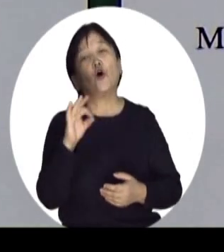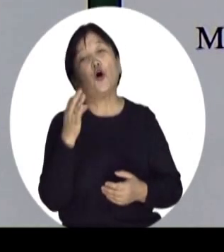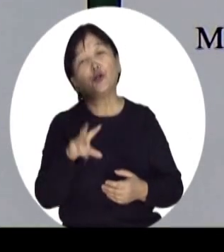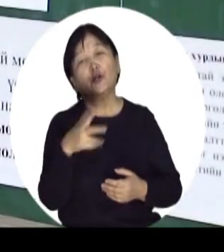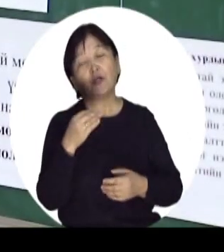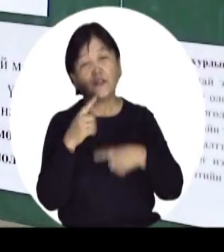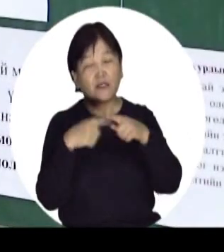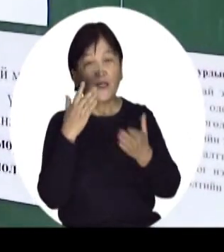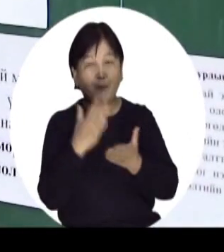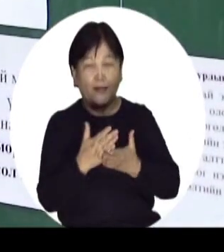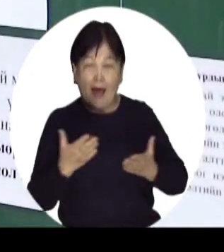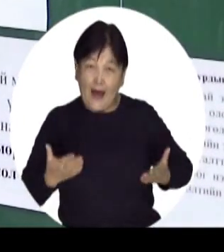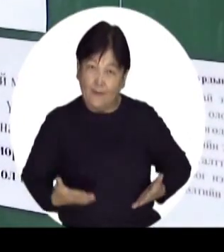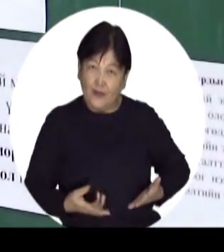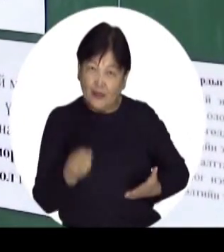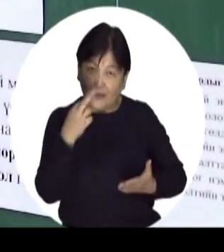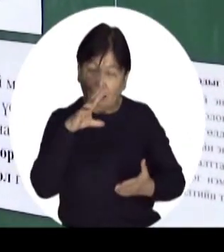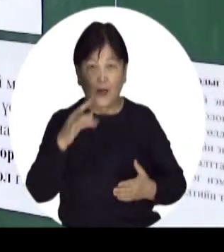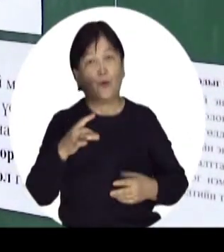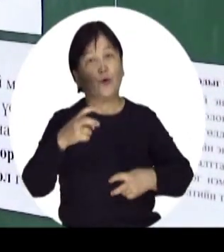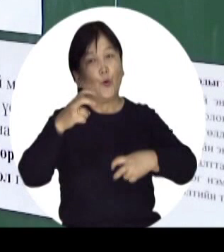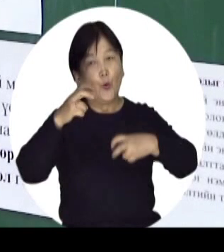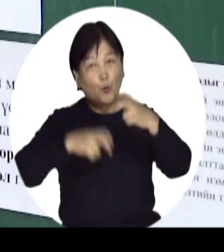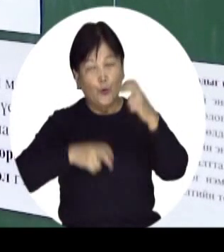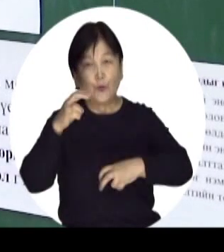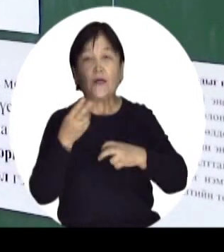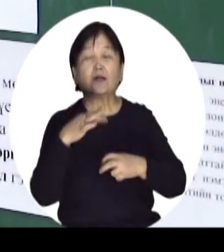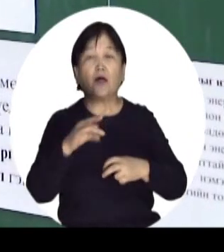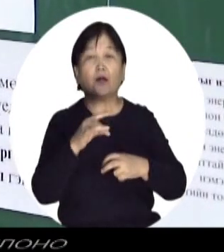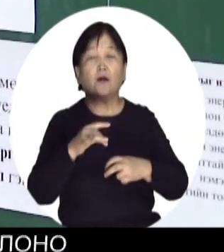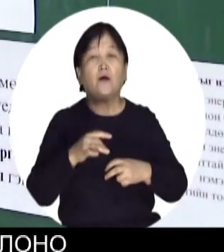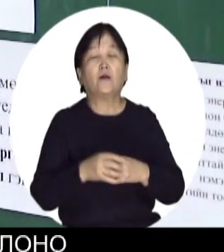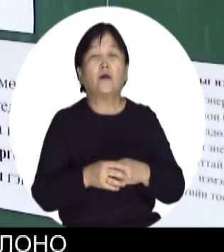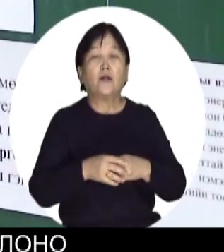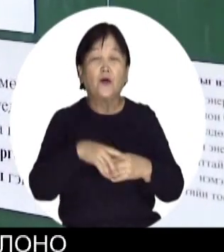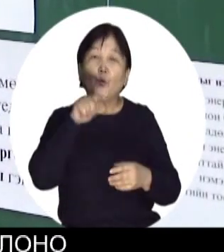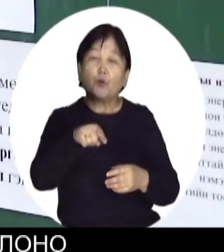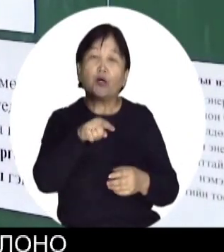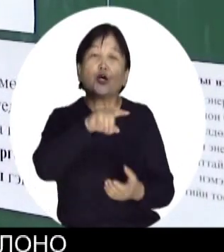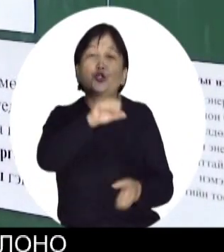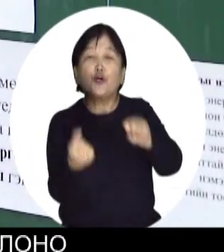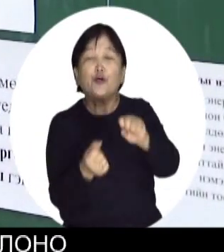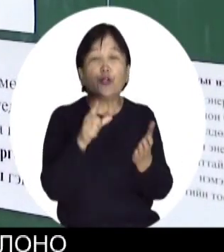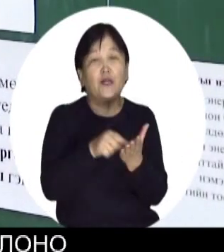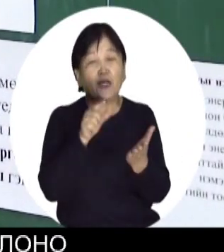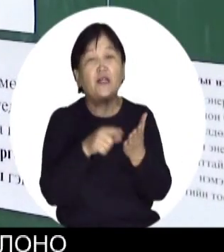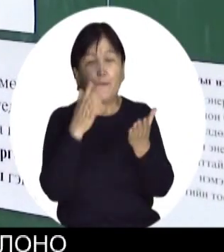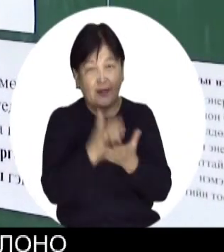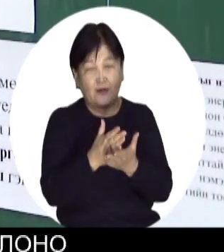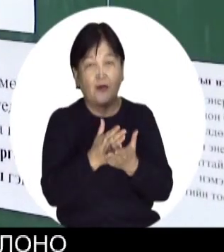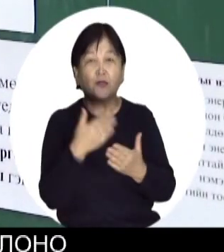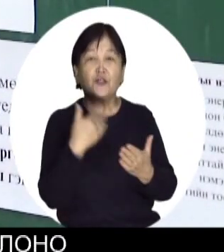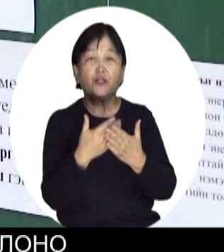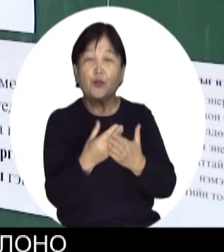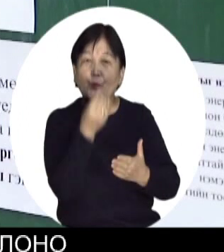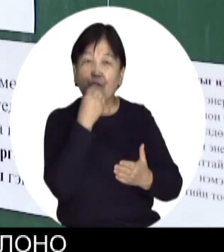За амьдрал дээр болоод үйлдвэрт урвлын хурдыг жолоодох шаардлага гардаг. За жишээлбэл одоо хүнсний